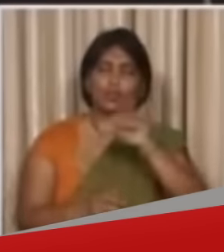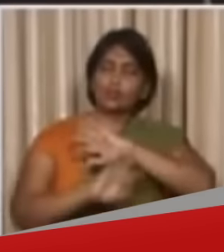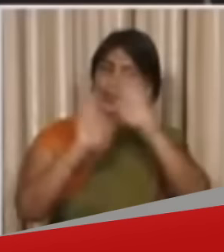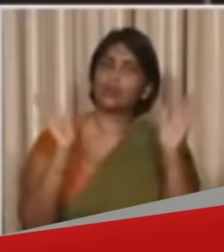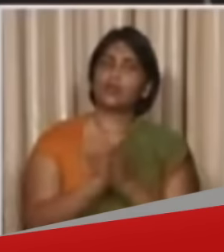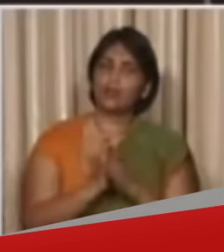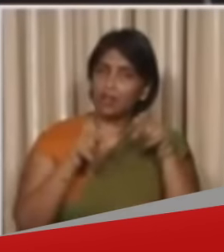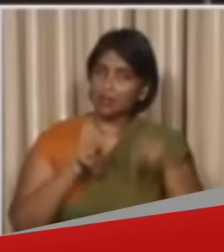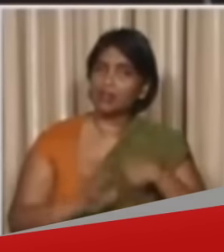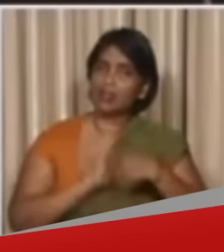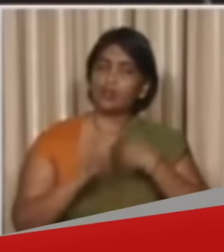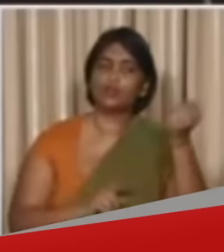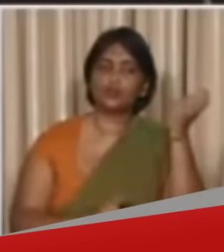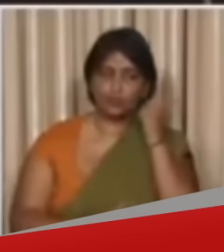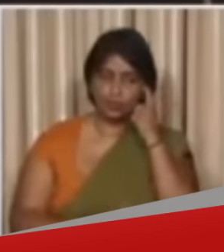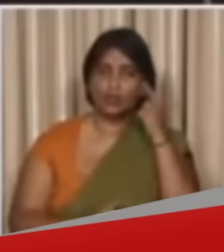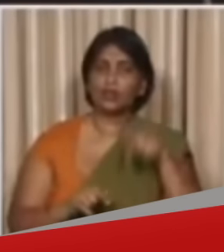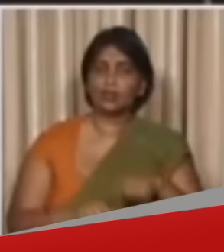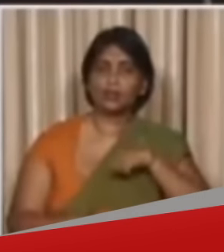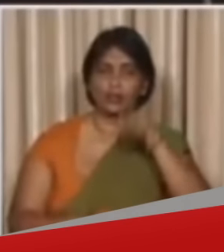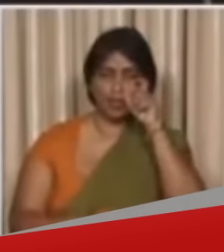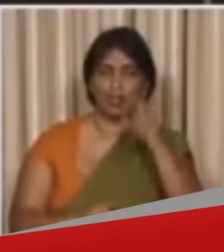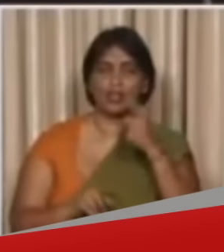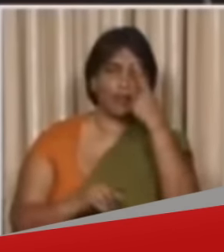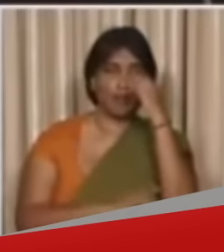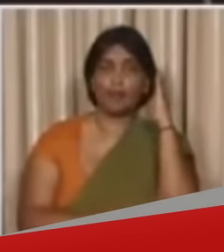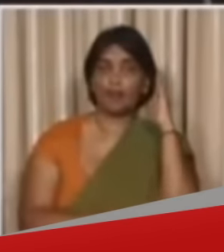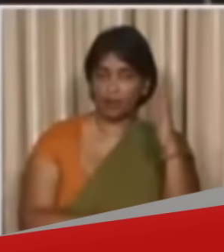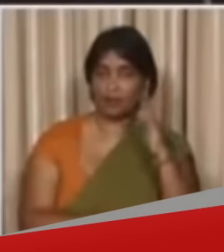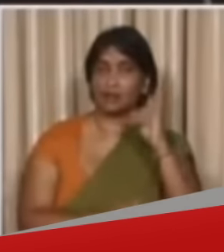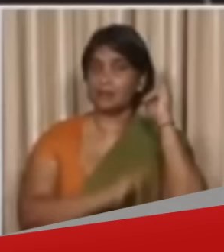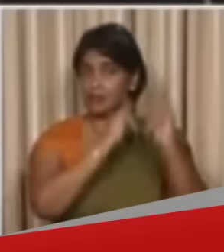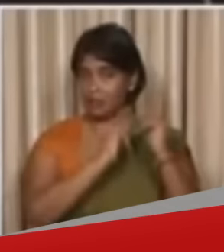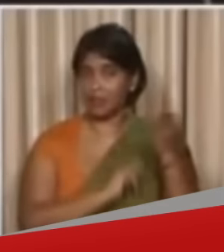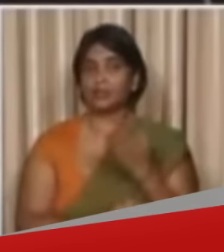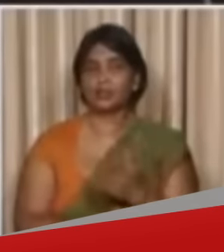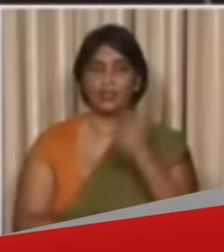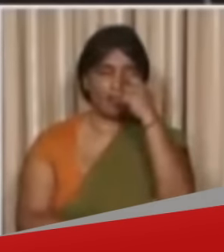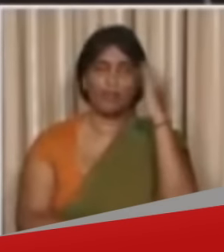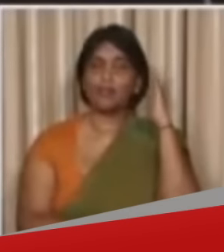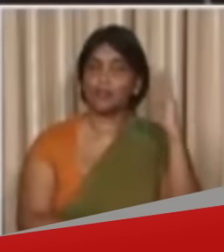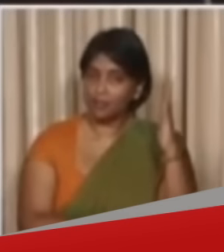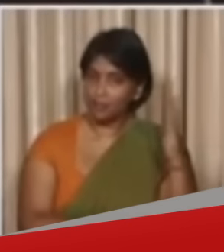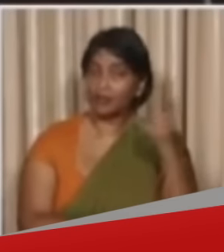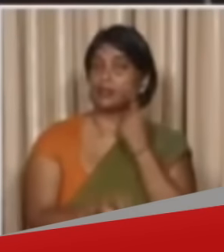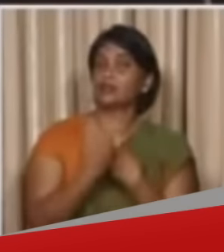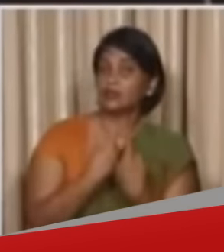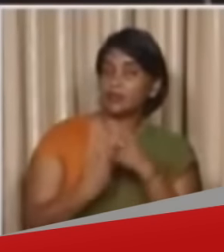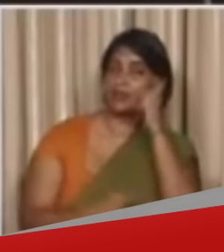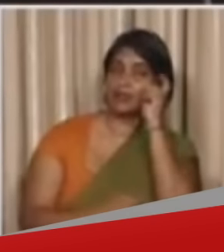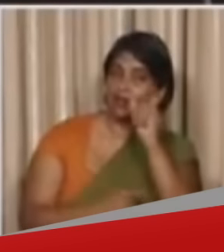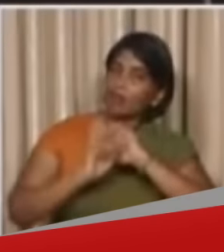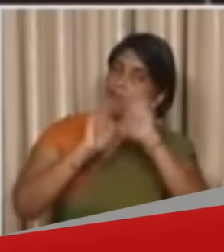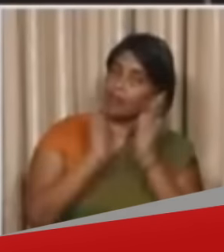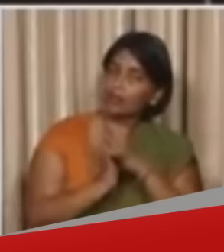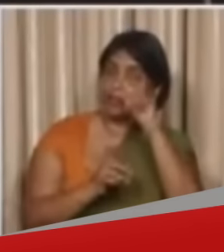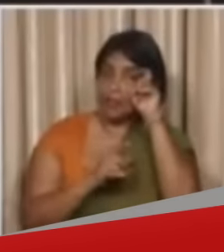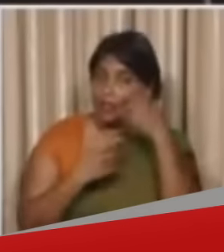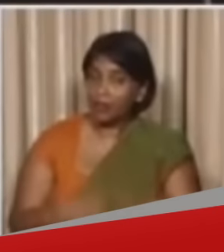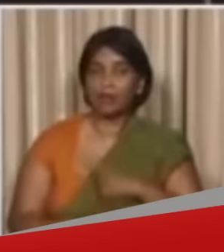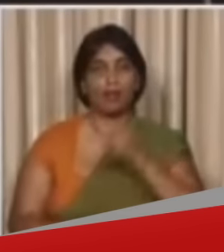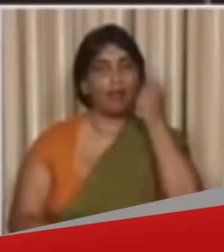අද මේ රටේ අය දන්නවා අපි දැක්කා කාදිරල්තුමාට චෝදනා කරනවා කාදිරල්තුමත් පරීක්ෂණය නිරීක්ෂණය කරලා තමයි එතුමා